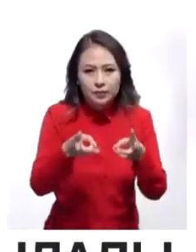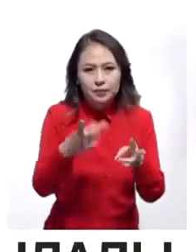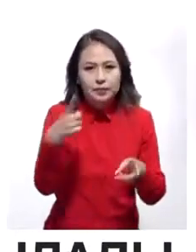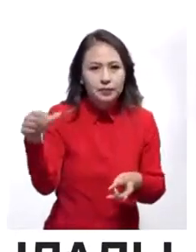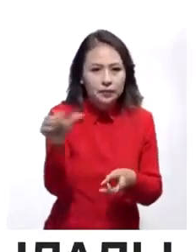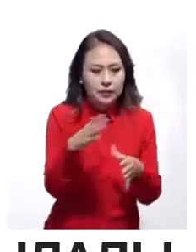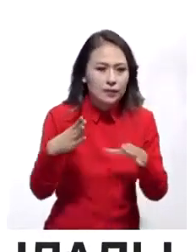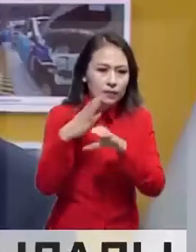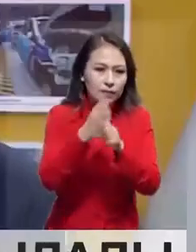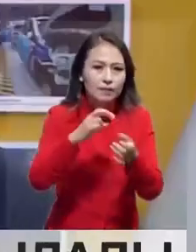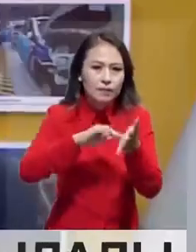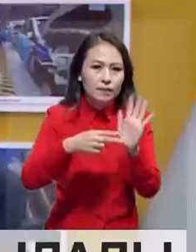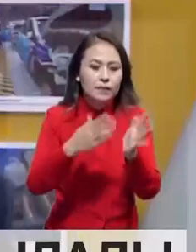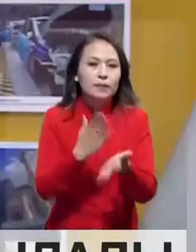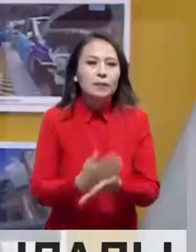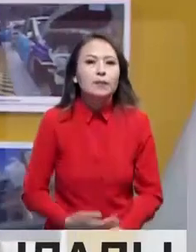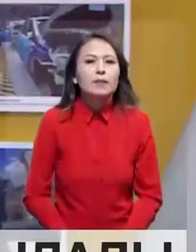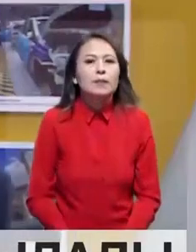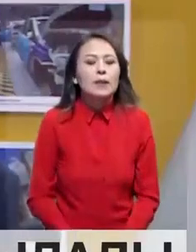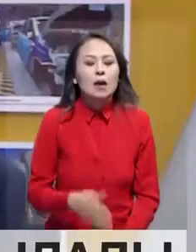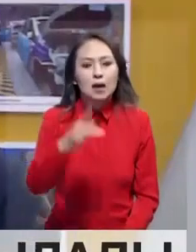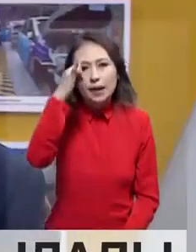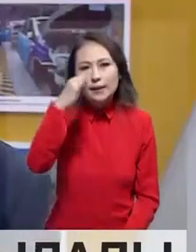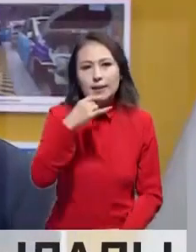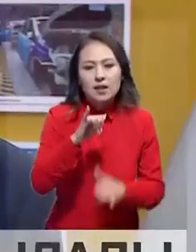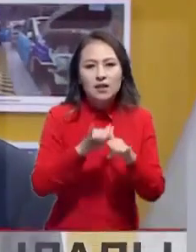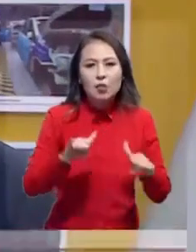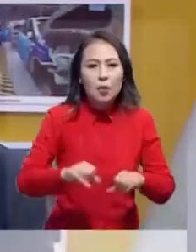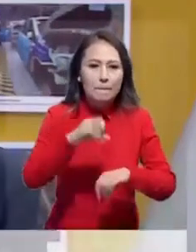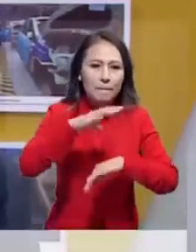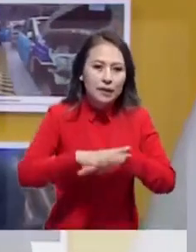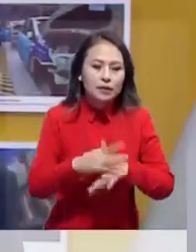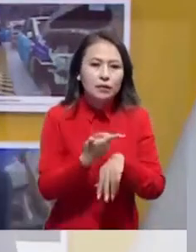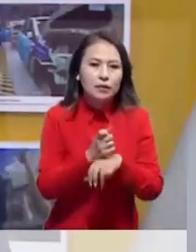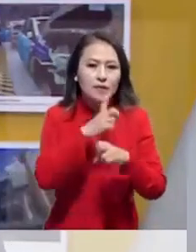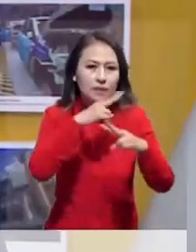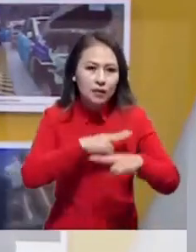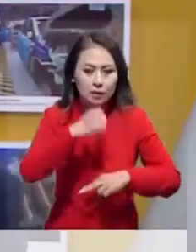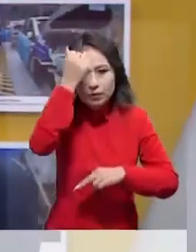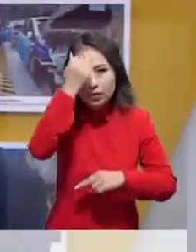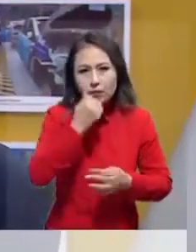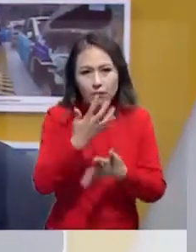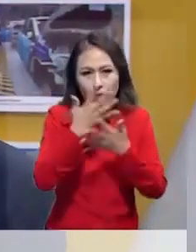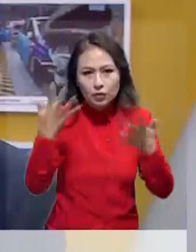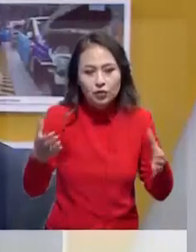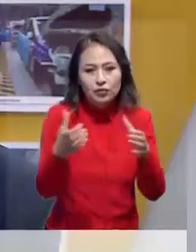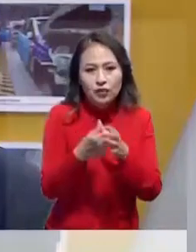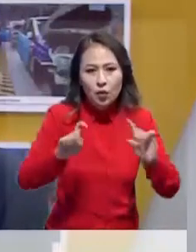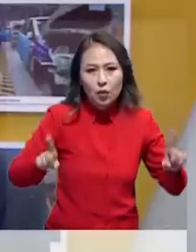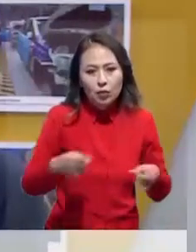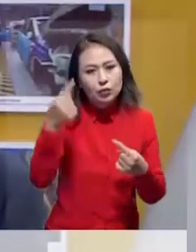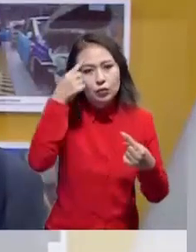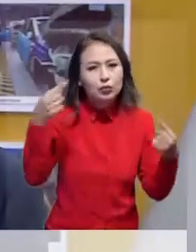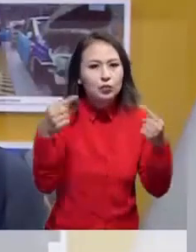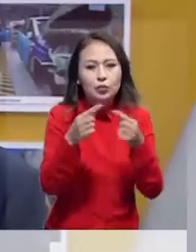есе азайту көзделеді. И мы очень рады, что Қазақстанның даму банкі жобамызға көңіл бөлгеніне қуаныштымыз. Жаңғырту жұмысы уақытылы аяқталады